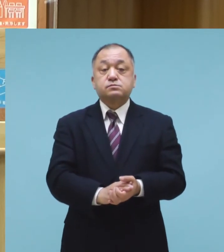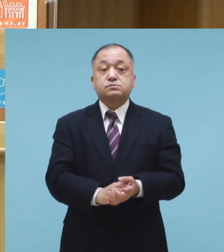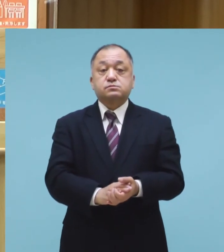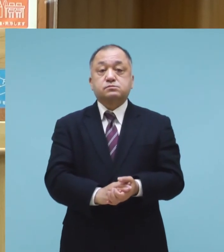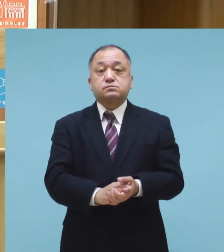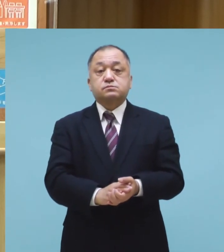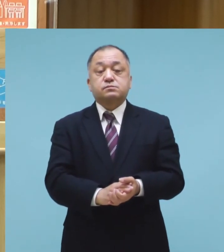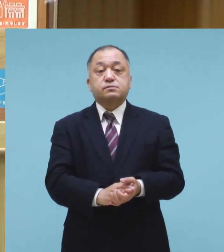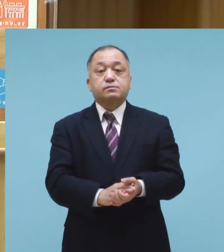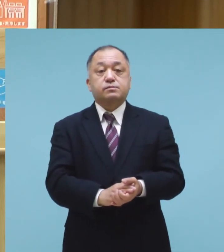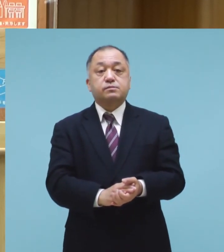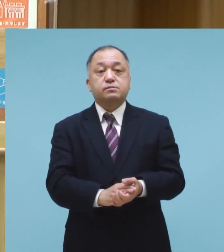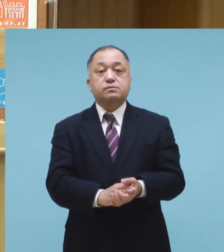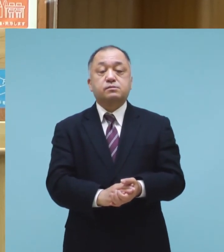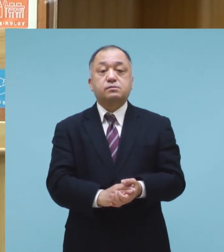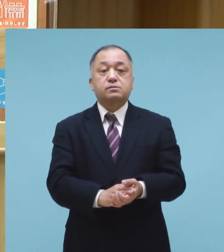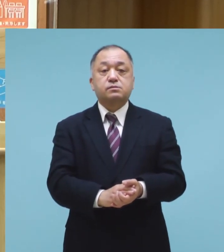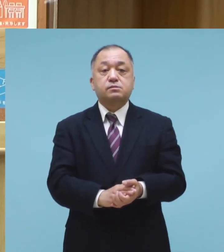はい、